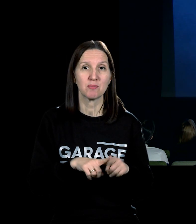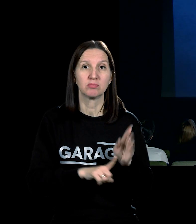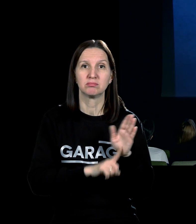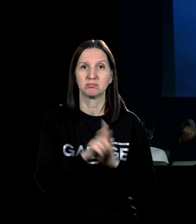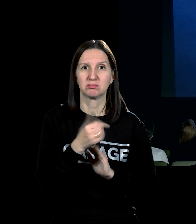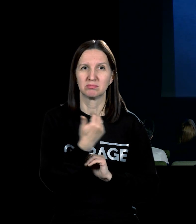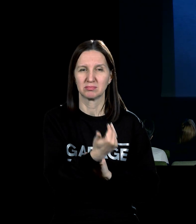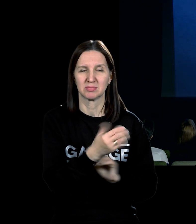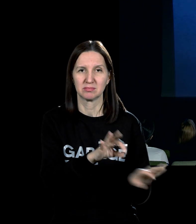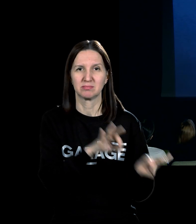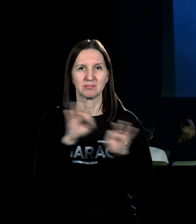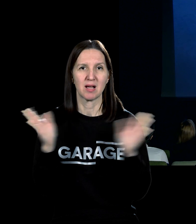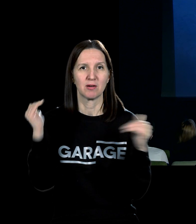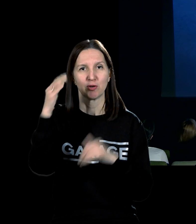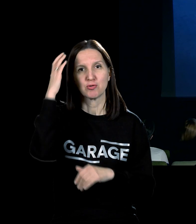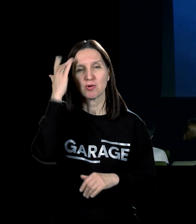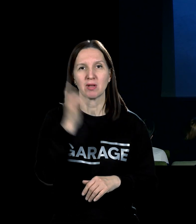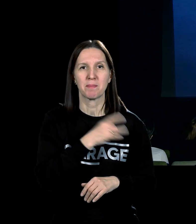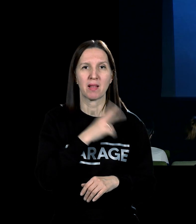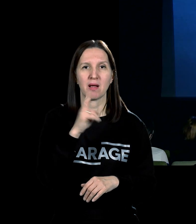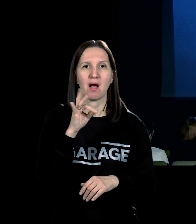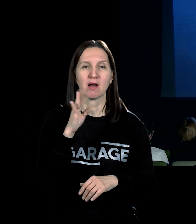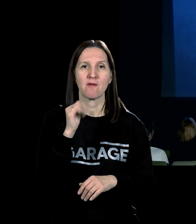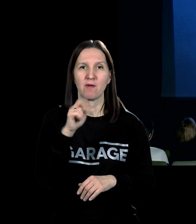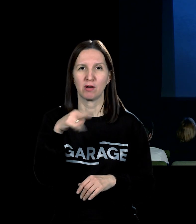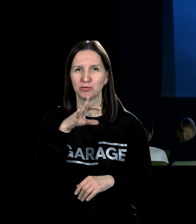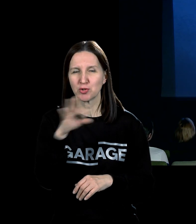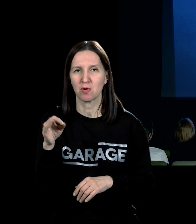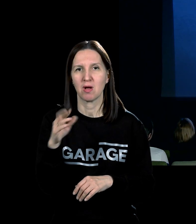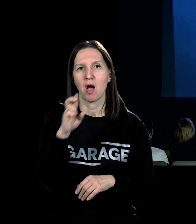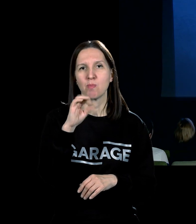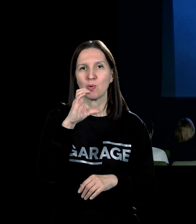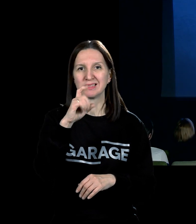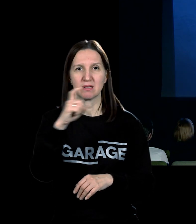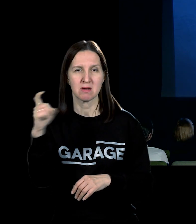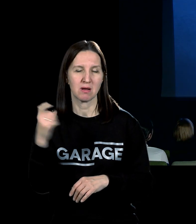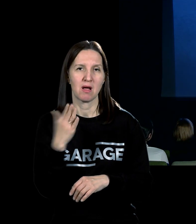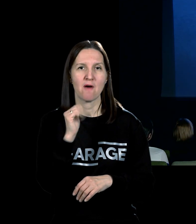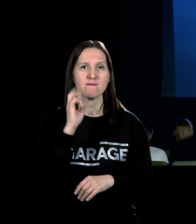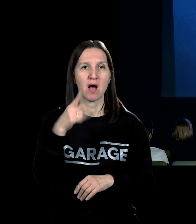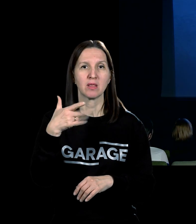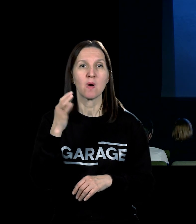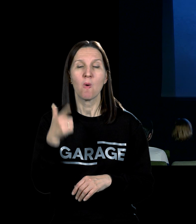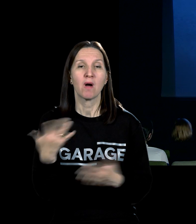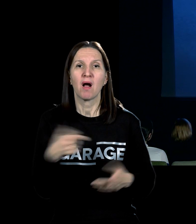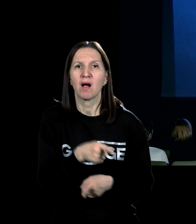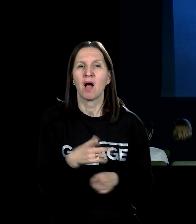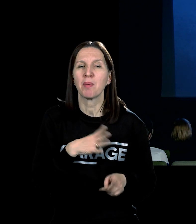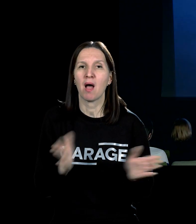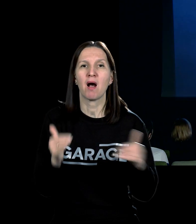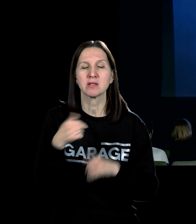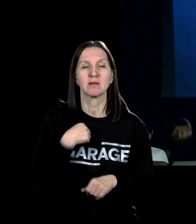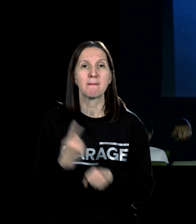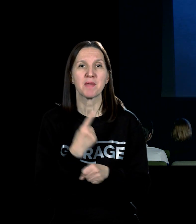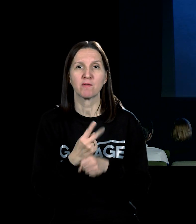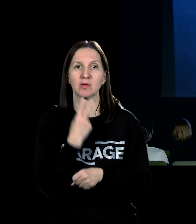черно-белое Караваджо, Босх, Ван Гог. Вот каким это было, когда ты первый раз это увидел, когда